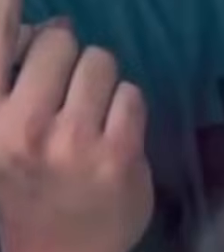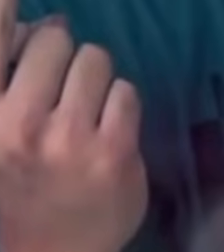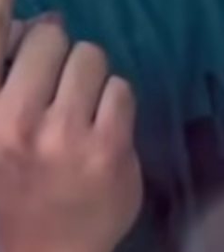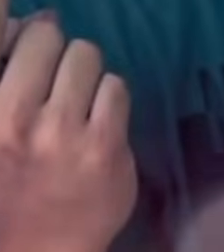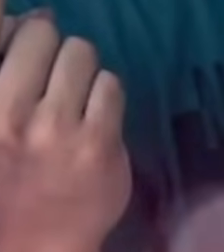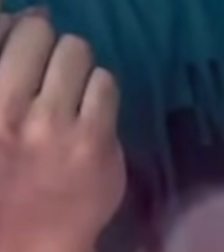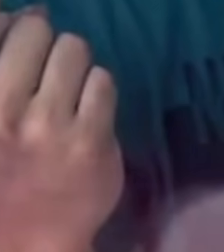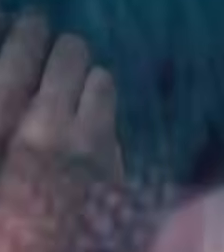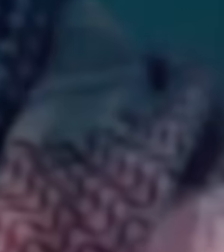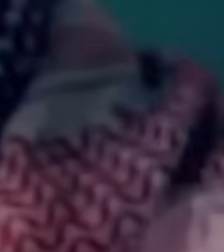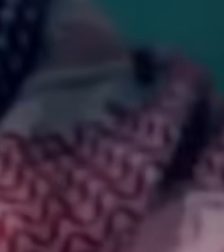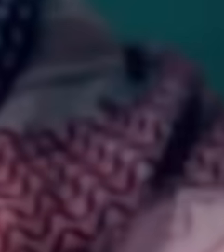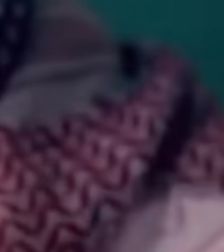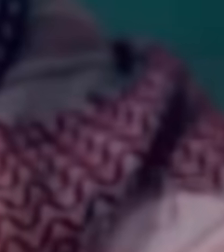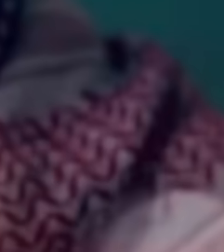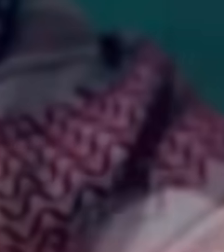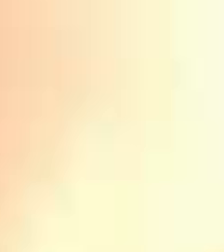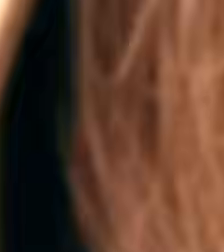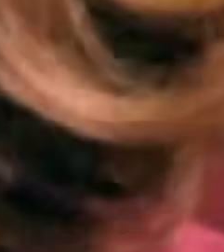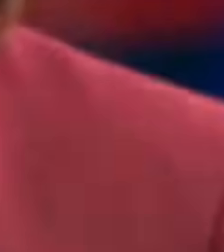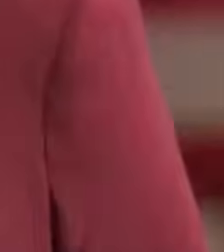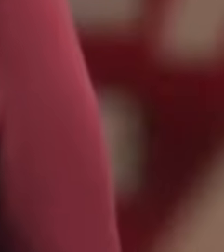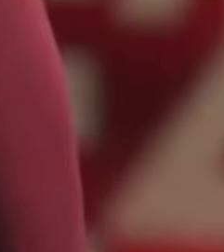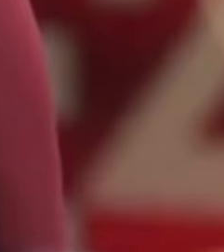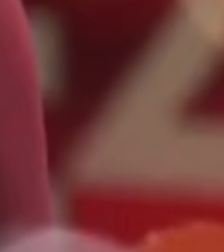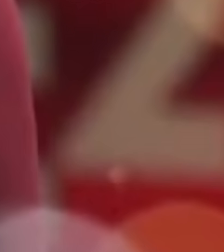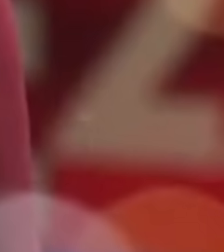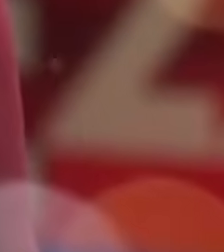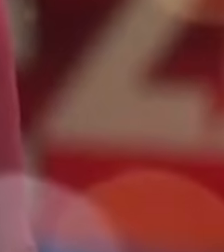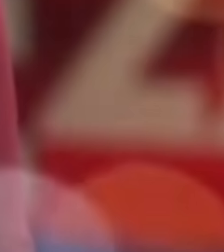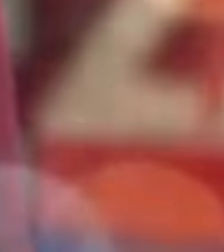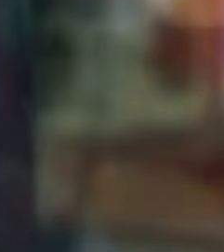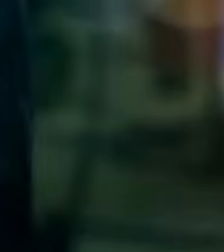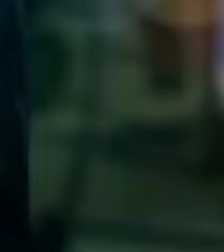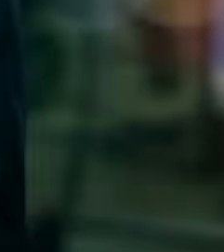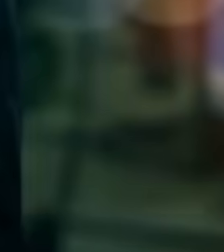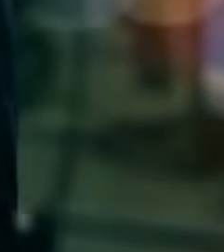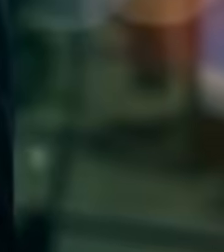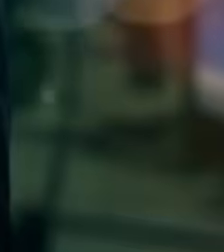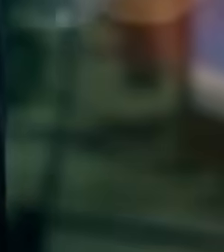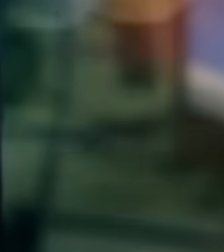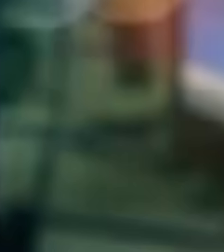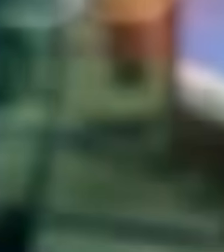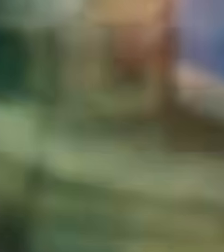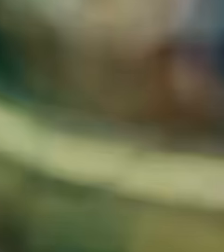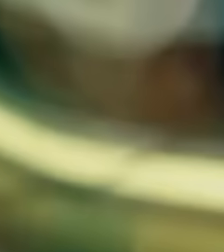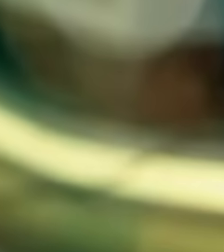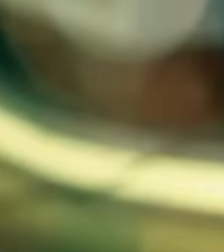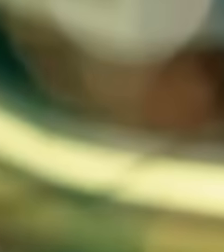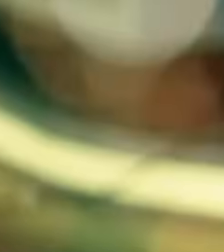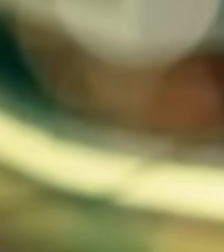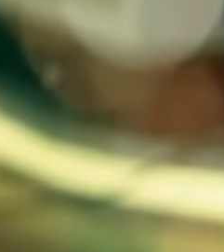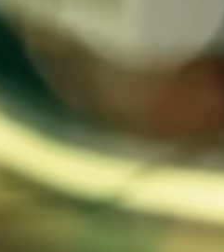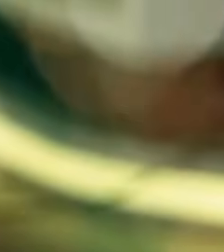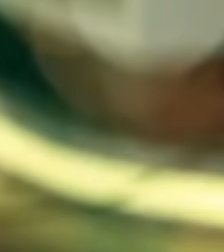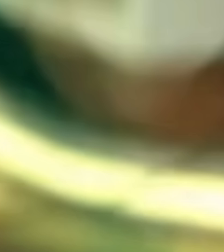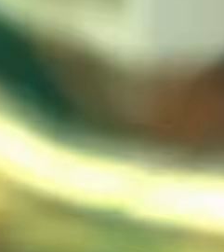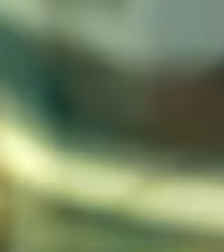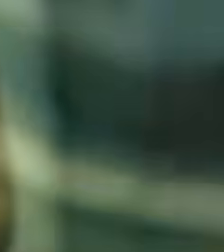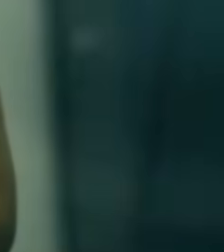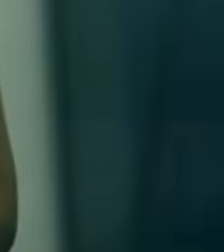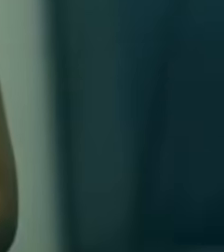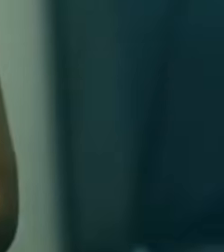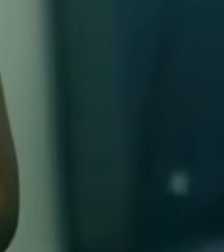eleksyon sa gitna ng pandemya. Buong puso at buong tapang nating babantayan ang boto